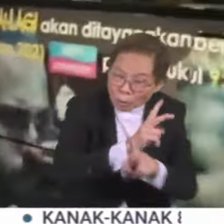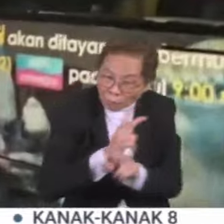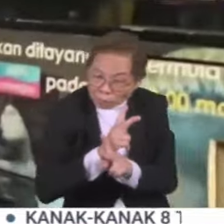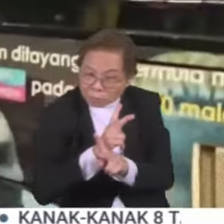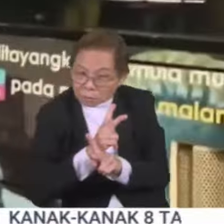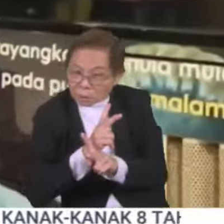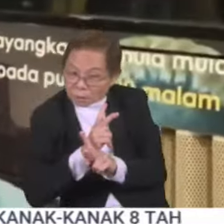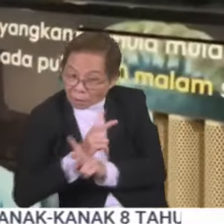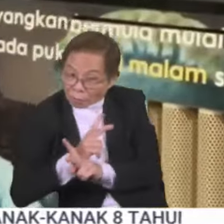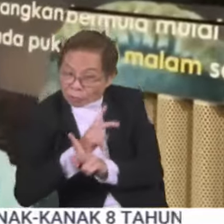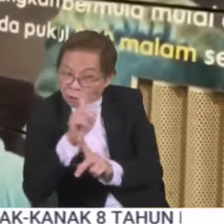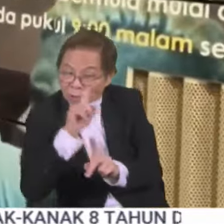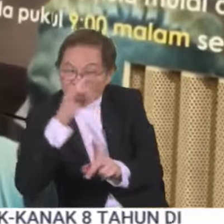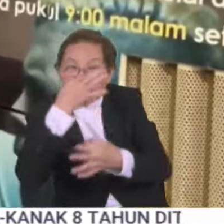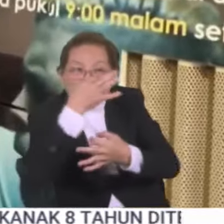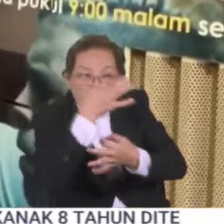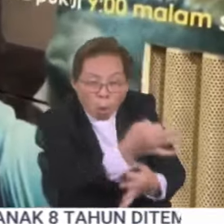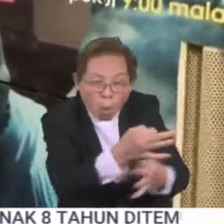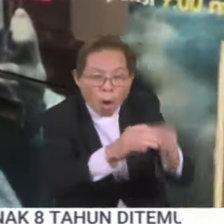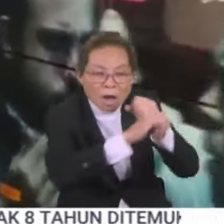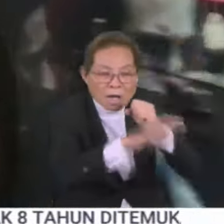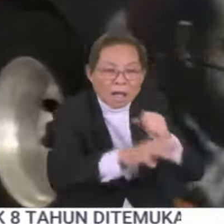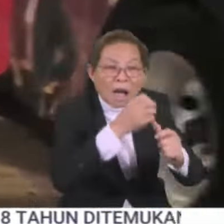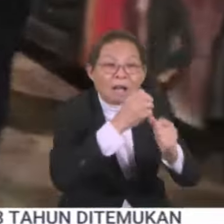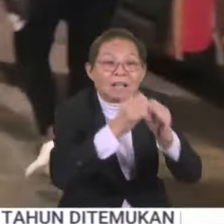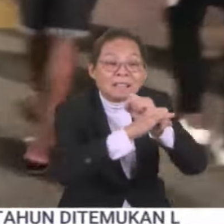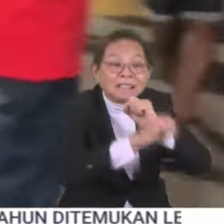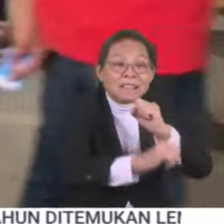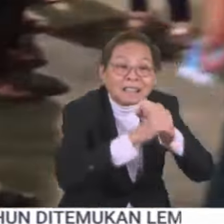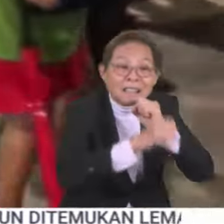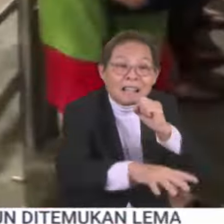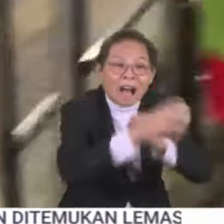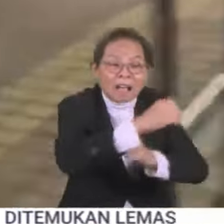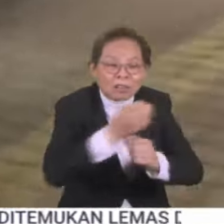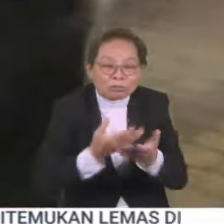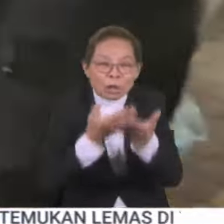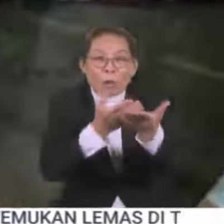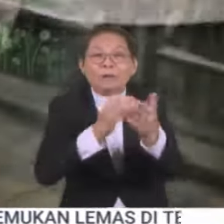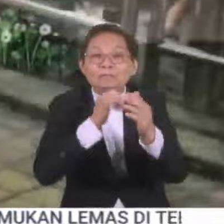tidak terpedaya dengan maklumat iklan atau tawaran yang tidak rasmi.